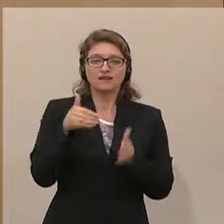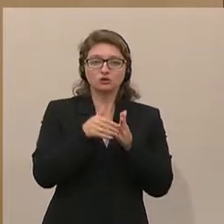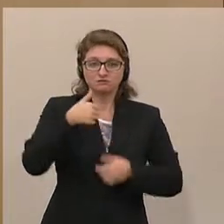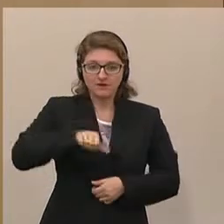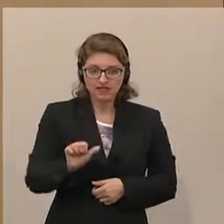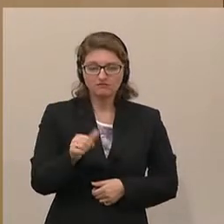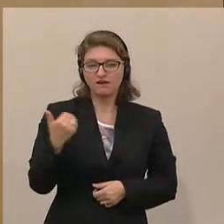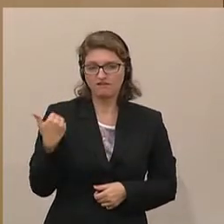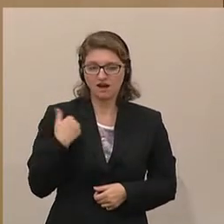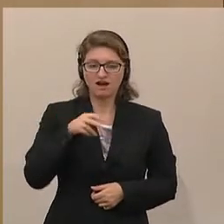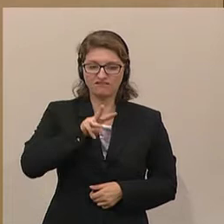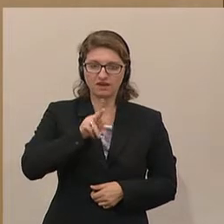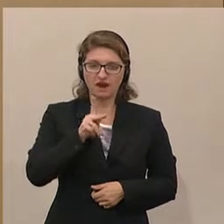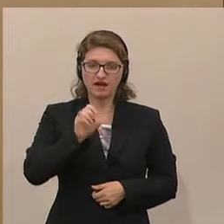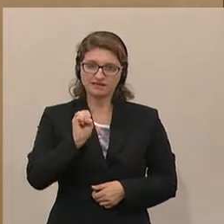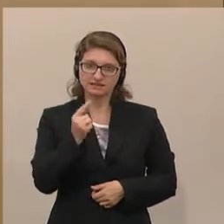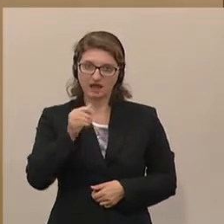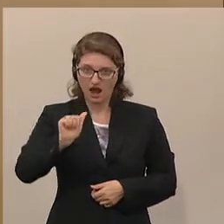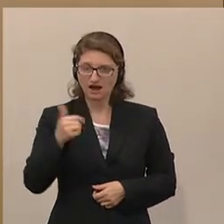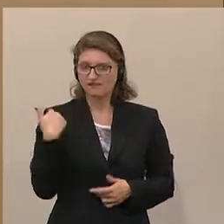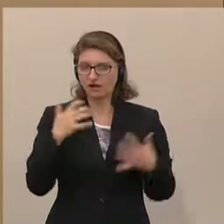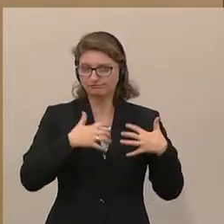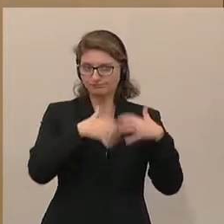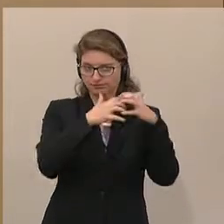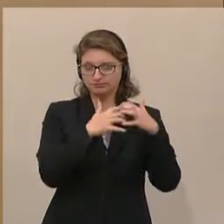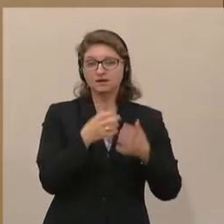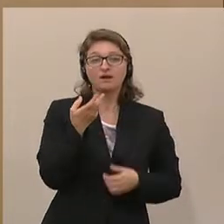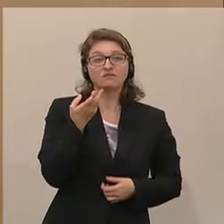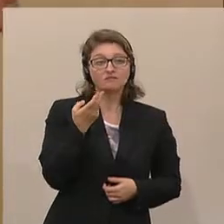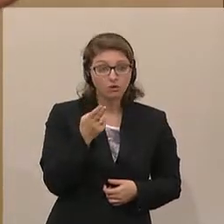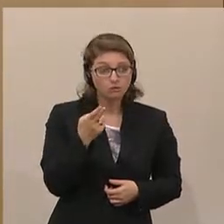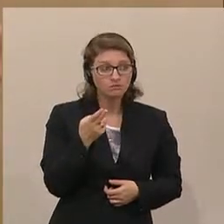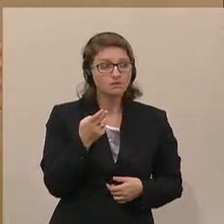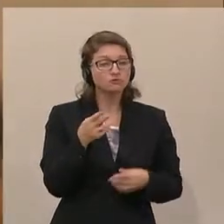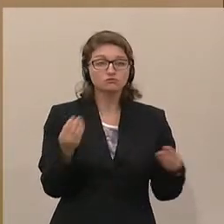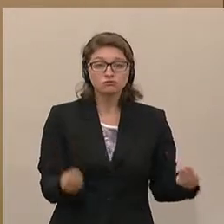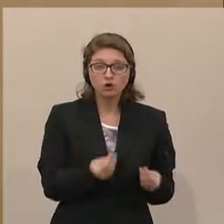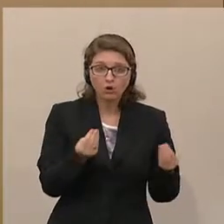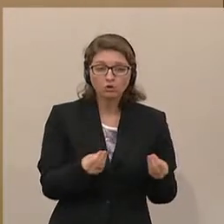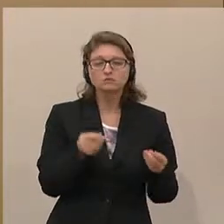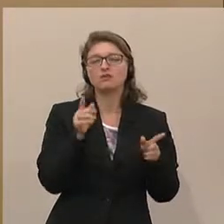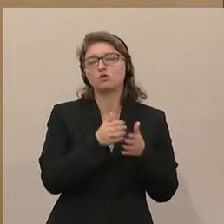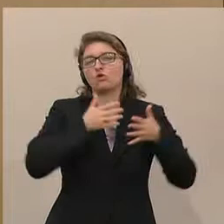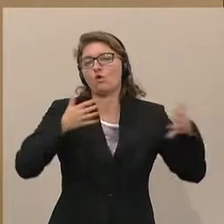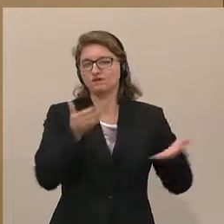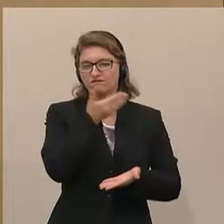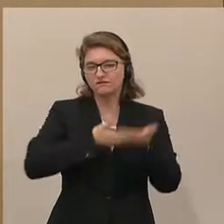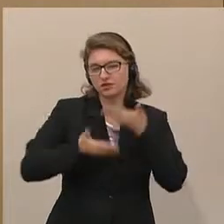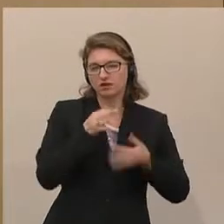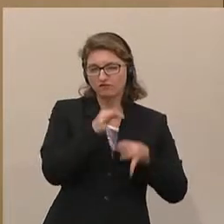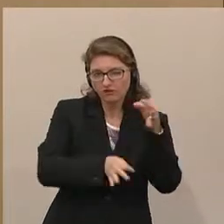WKStA eingerichtet, und zwar, weil man große Wirtschaftsverfahren